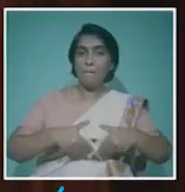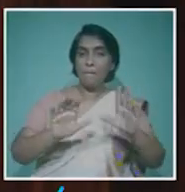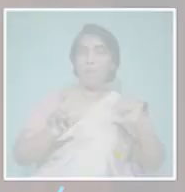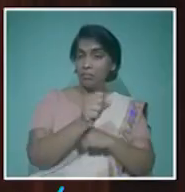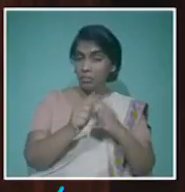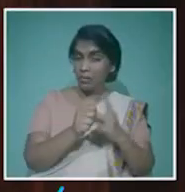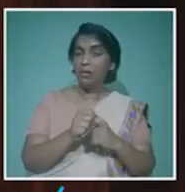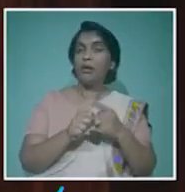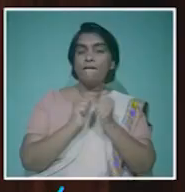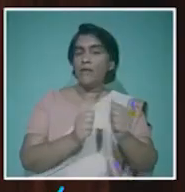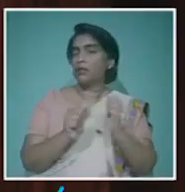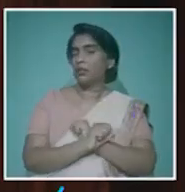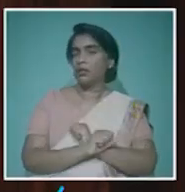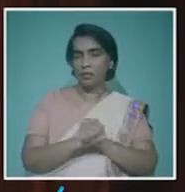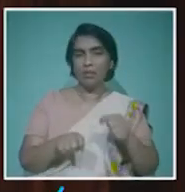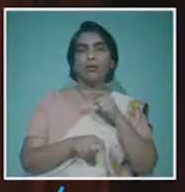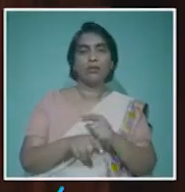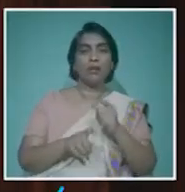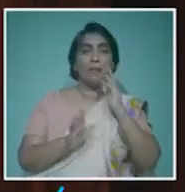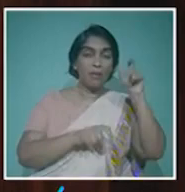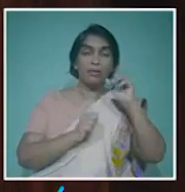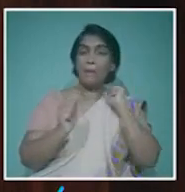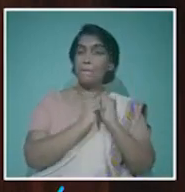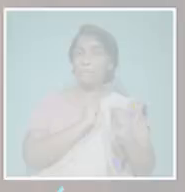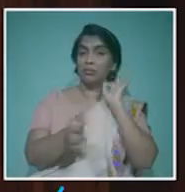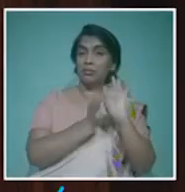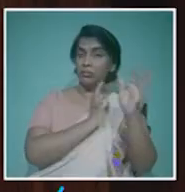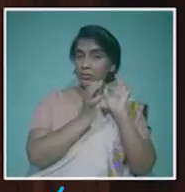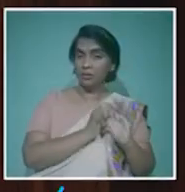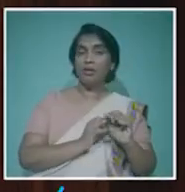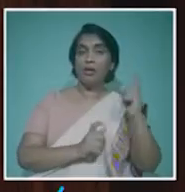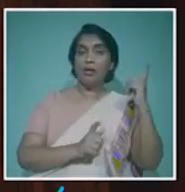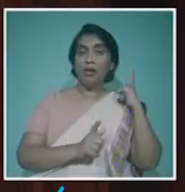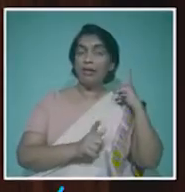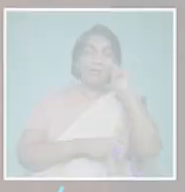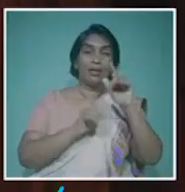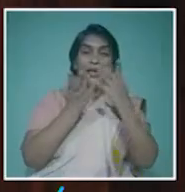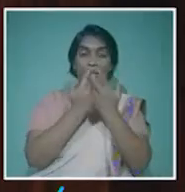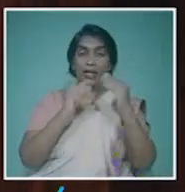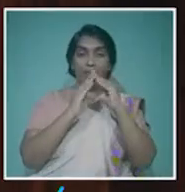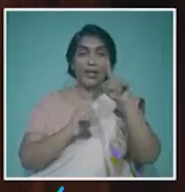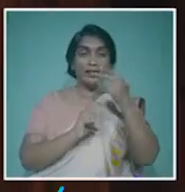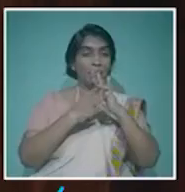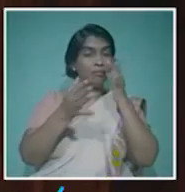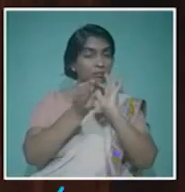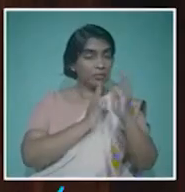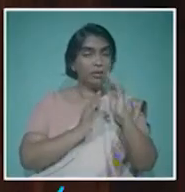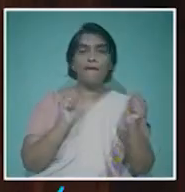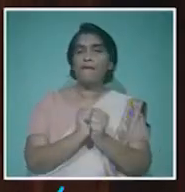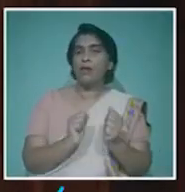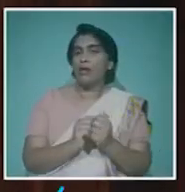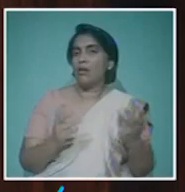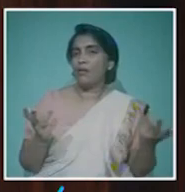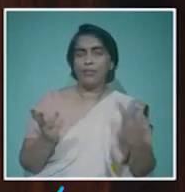ඝාතනය කරනකොටත් මොනවත් කළේ නැහැ. ඒ වගේම පාක්ෂිකෙන් ගෙනාවු බස් ගිනි තියනකොට, පාක්ෂිකෙන් ගෙවල් 150ක් ගිනිබත් කරනකොටත් මොනවද